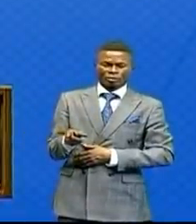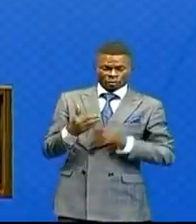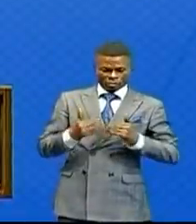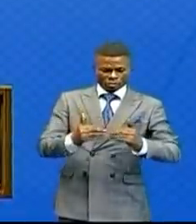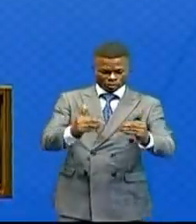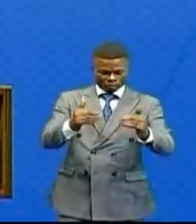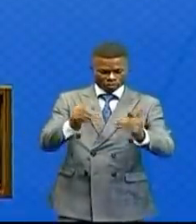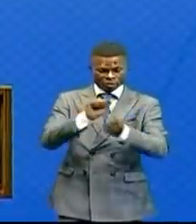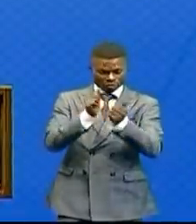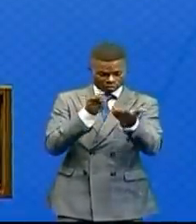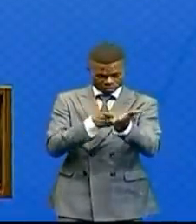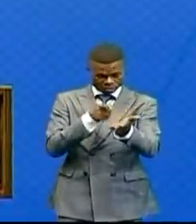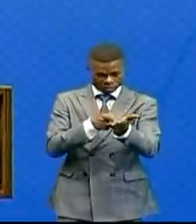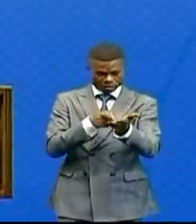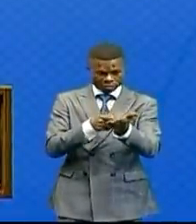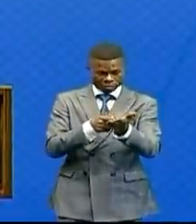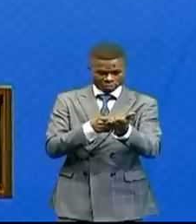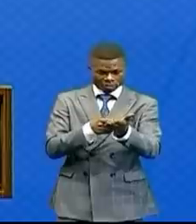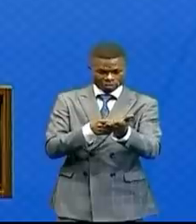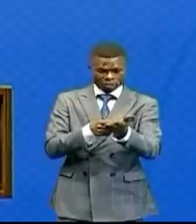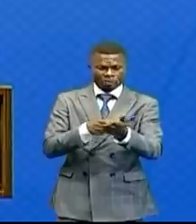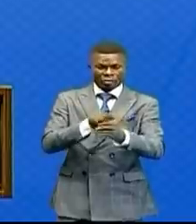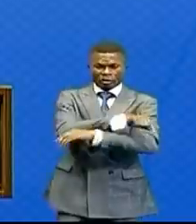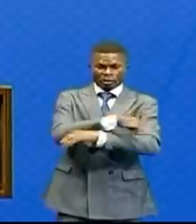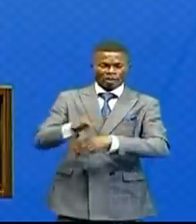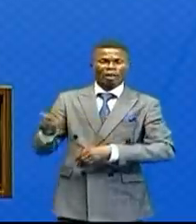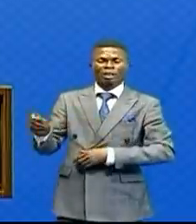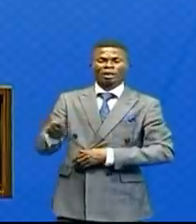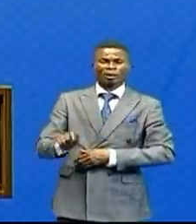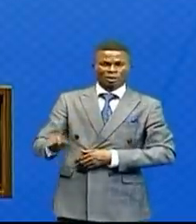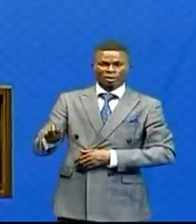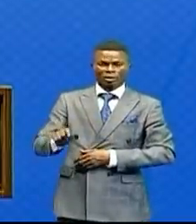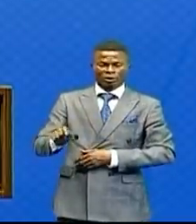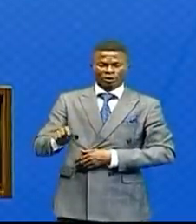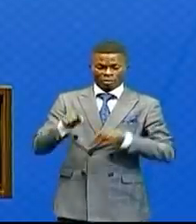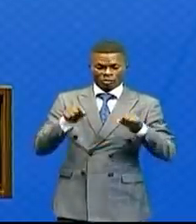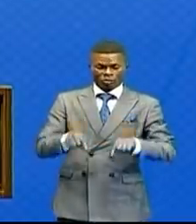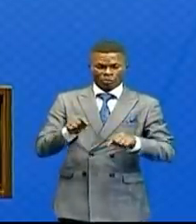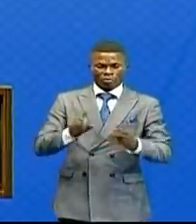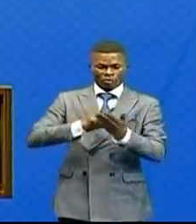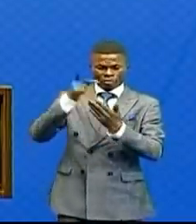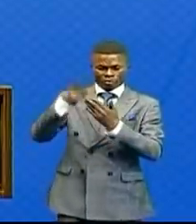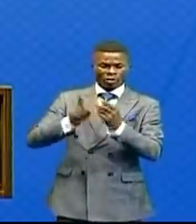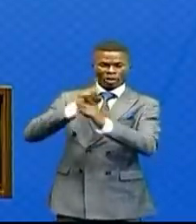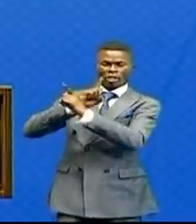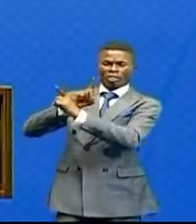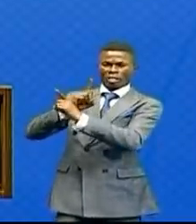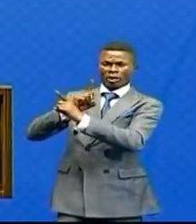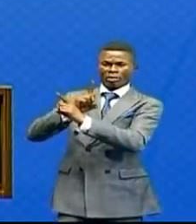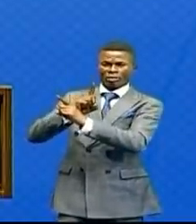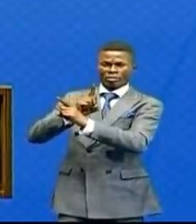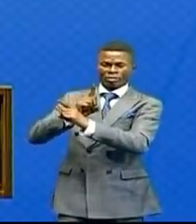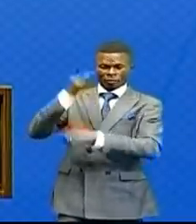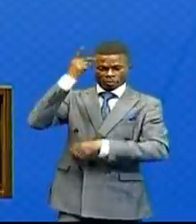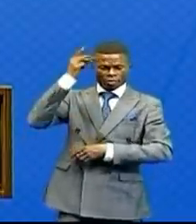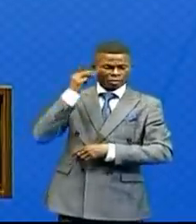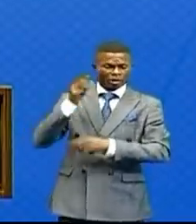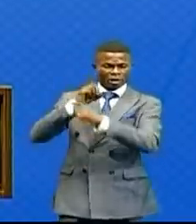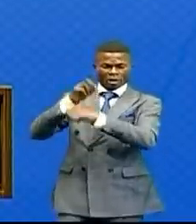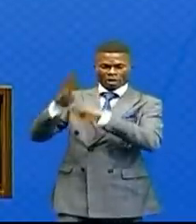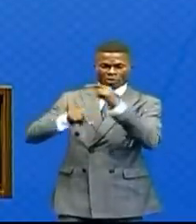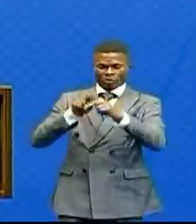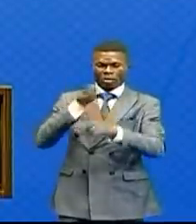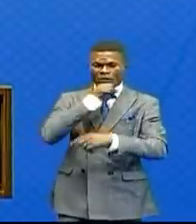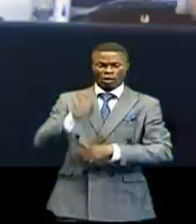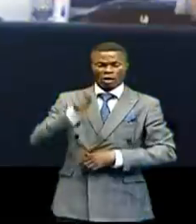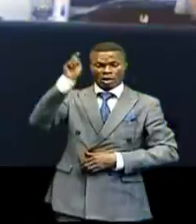Poursuivant sur ces chapitres sur l'état de l'administration du territoire, cette fois-ci au plan de la défense, le ministre de la Défense nationale et